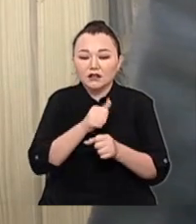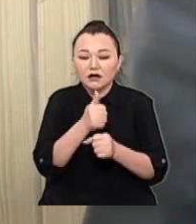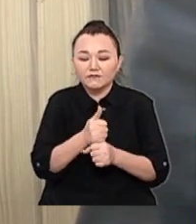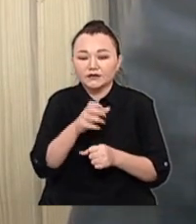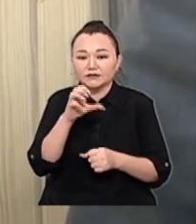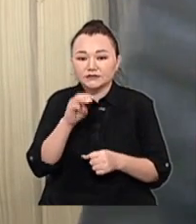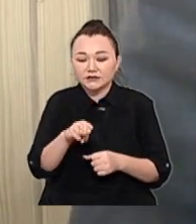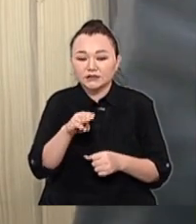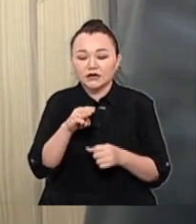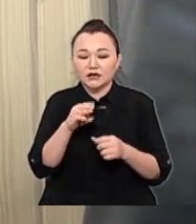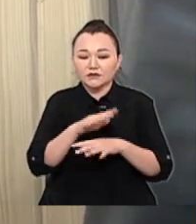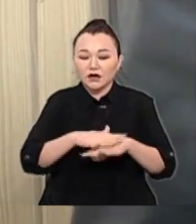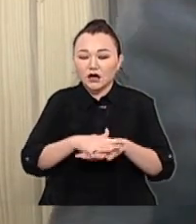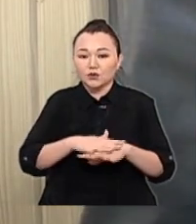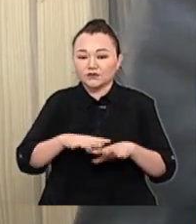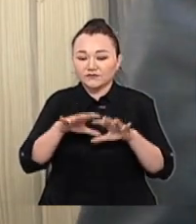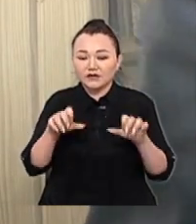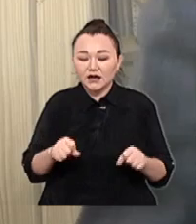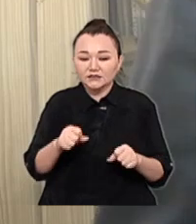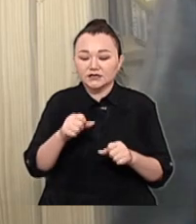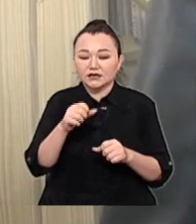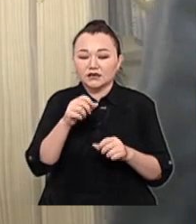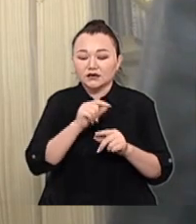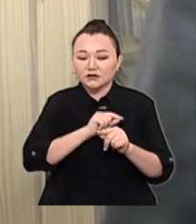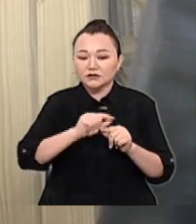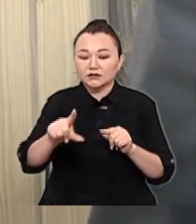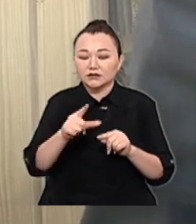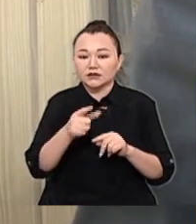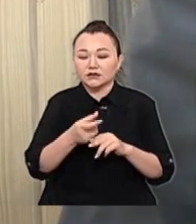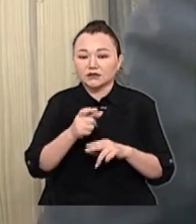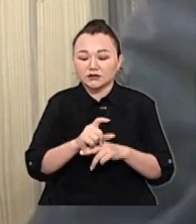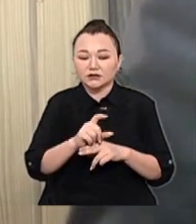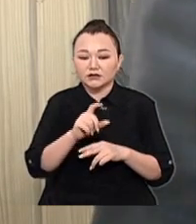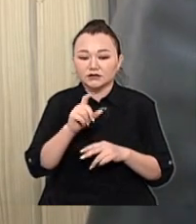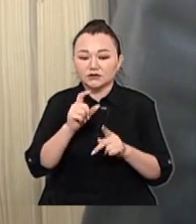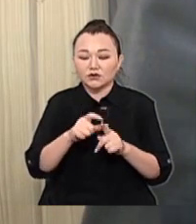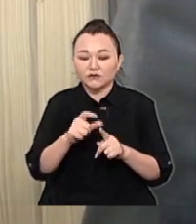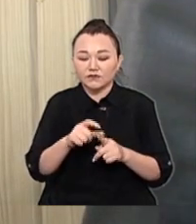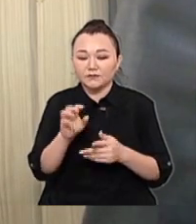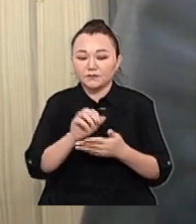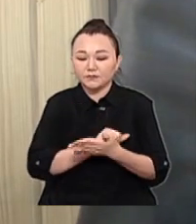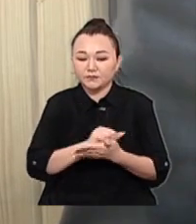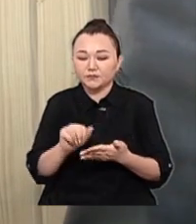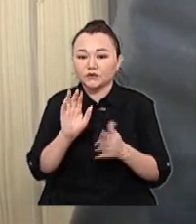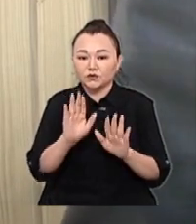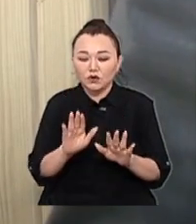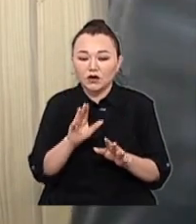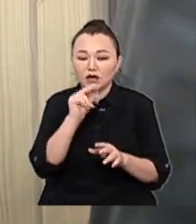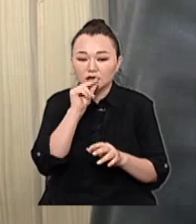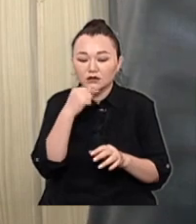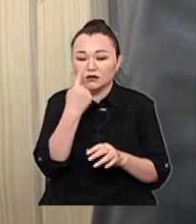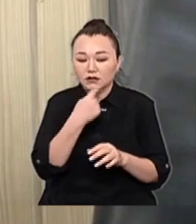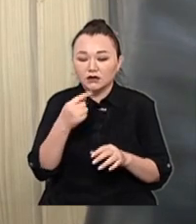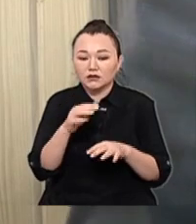бабы халық биліктің қайнар көзі деген сөзді қағаз жүзінде ғана ауызша